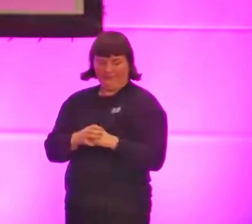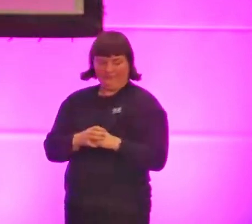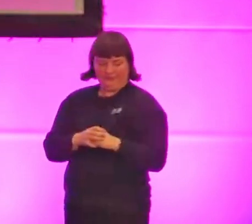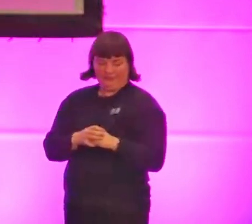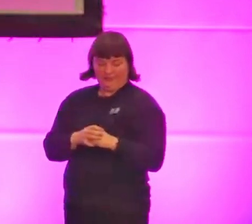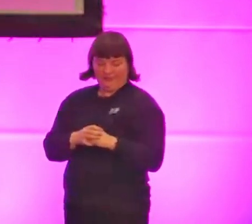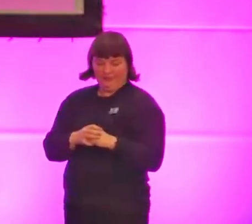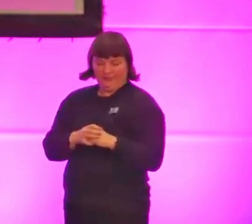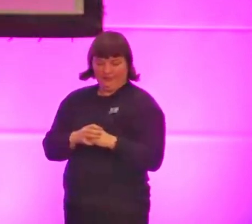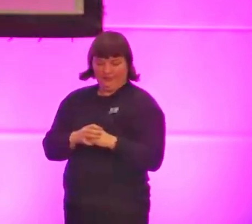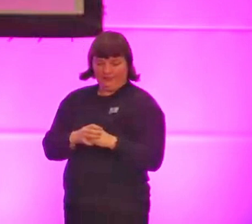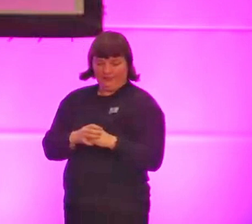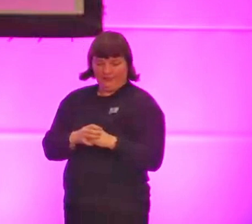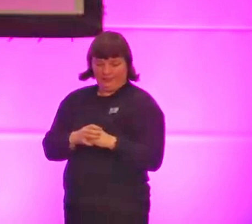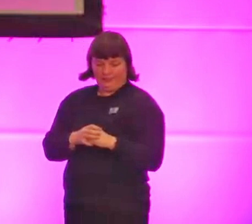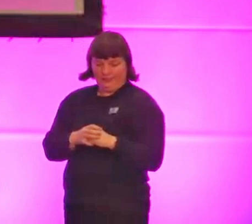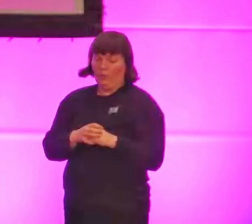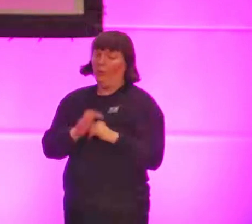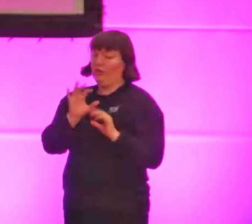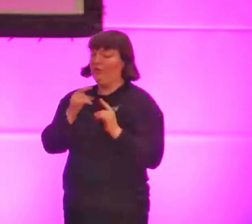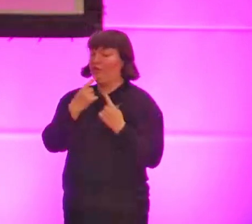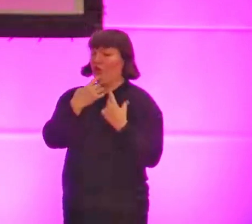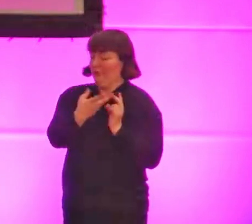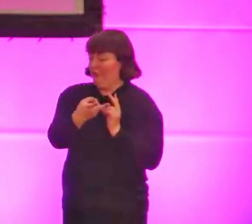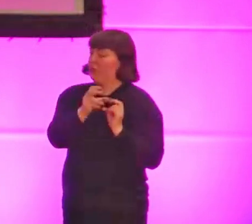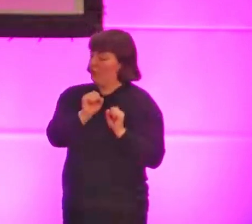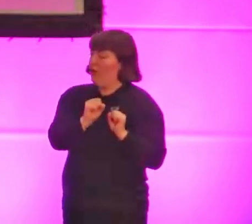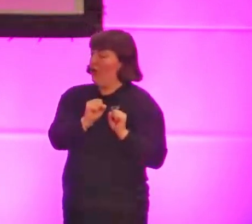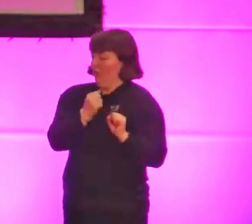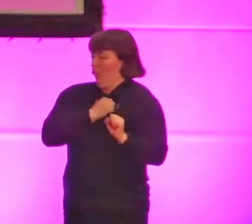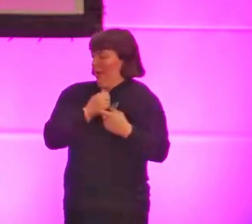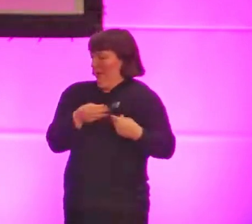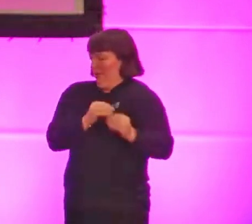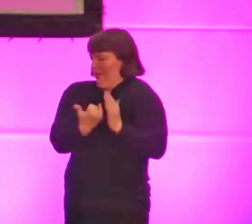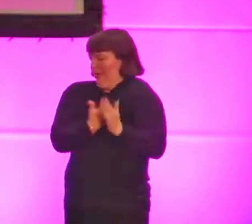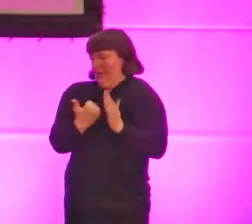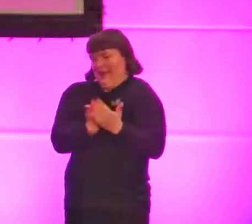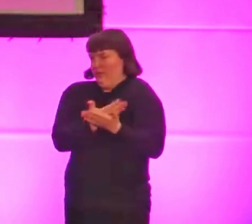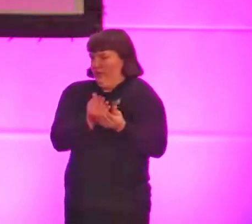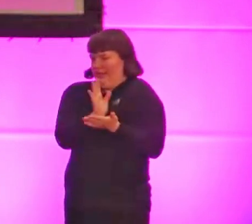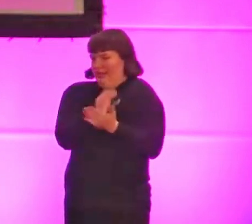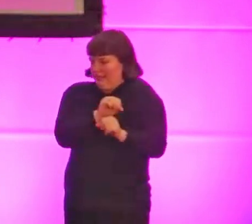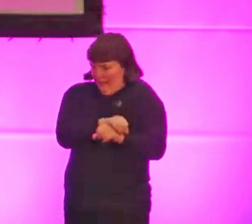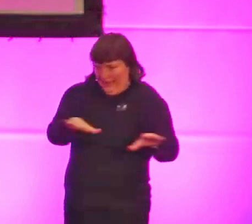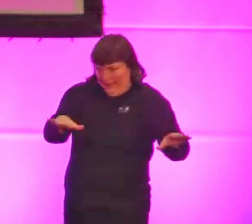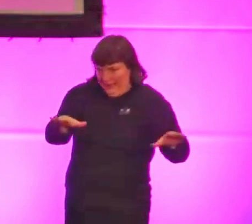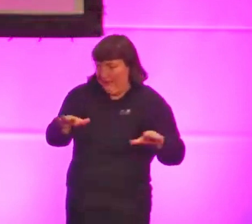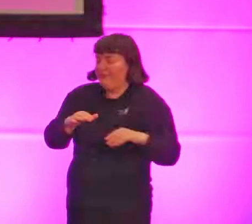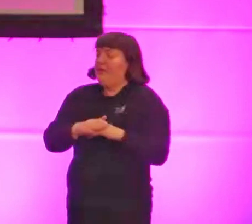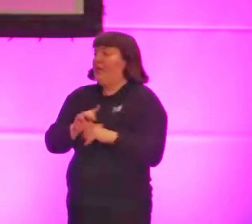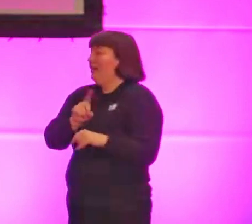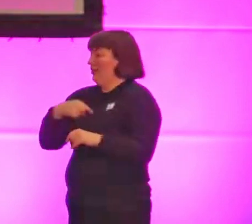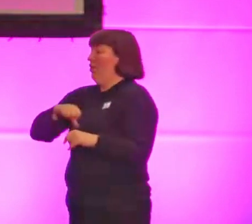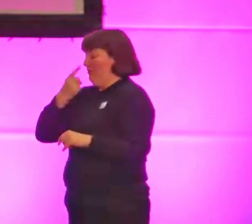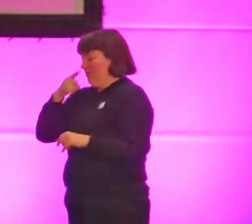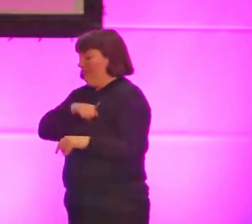Under vissa förutsättningar att de skulle hålla det för sig själva. Vi litade på deras ord, på advokaternas ord. Sen blev jag